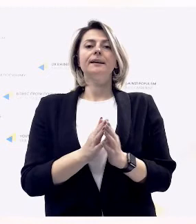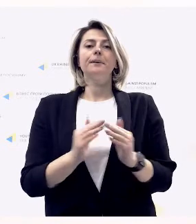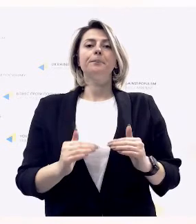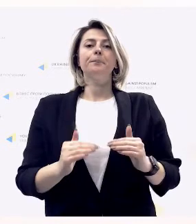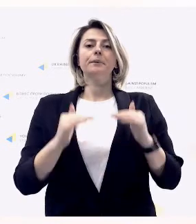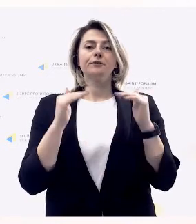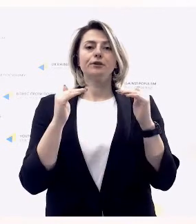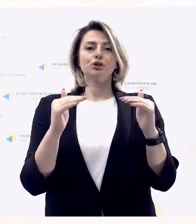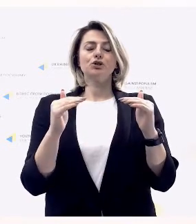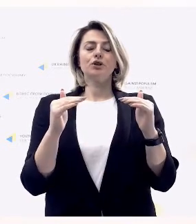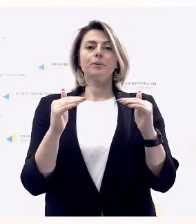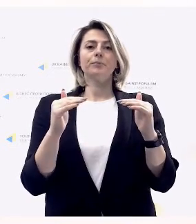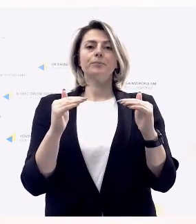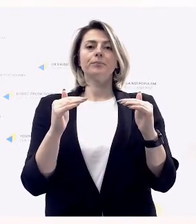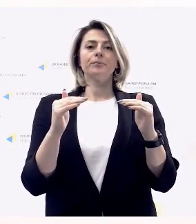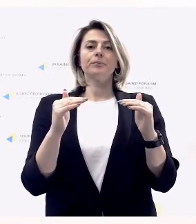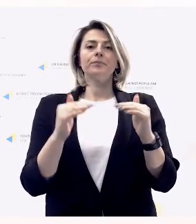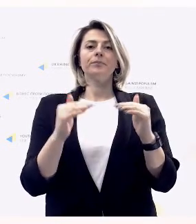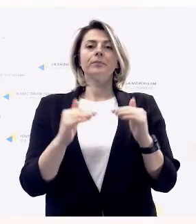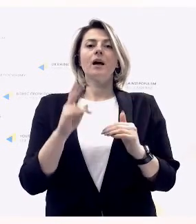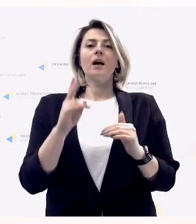підвищення стрільби на